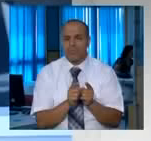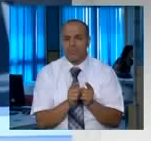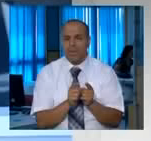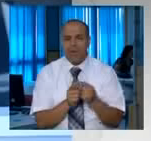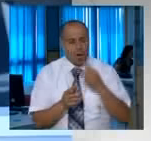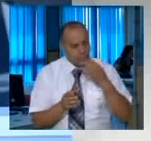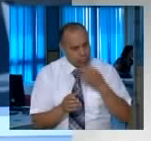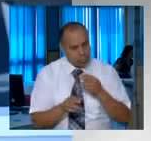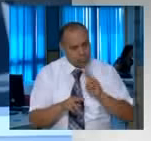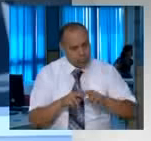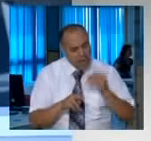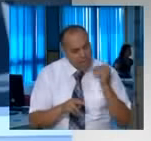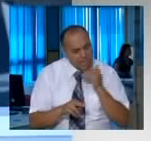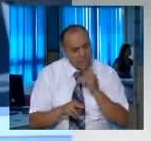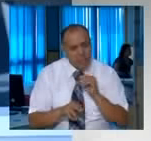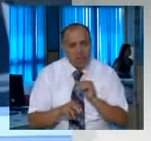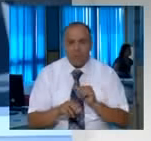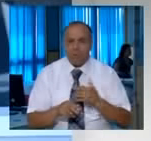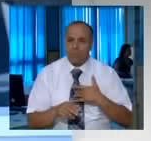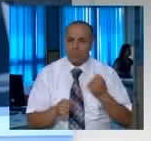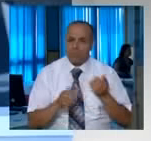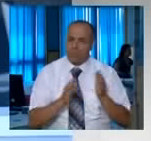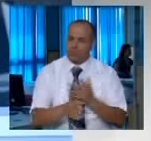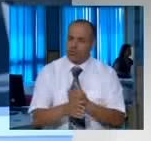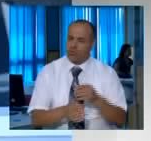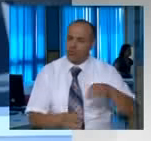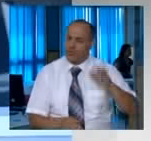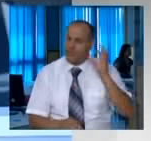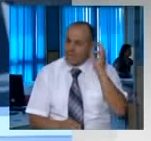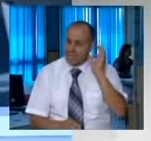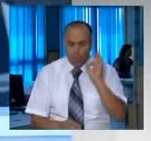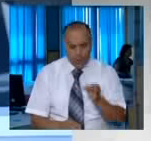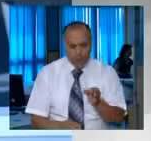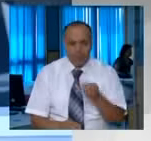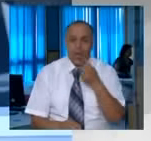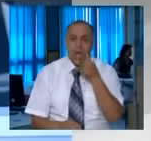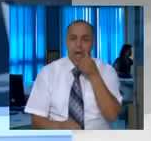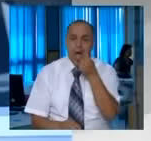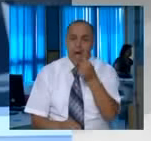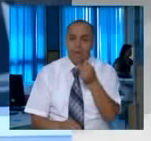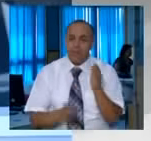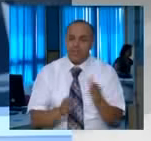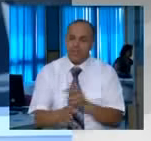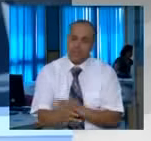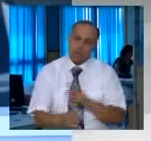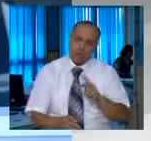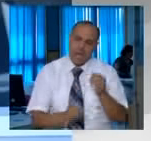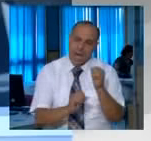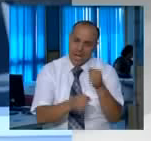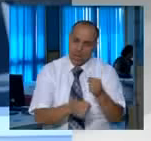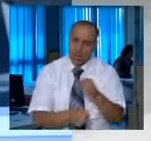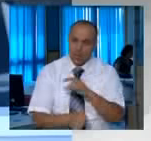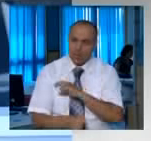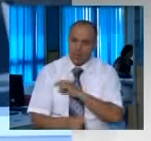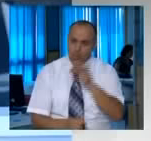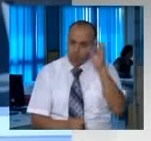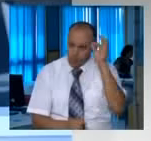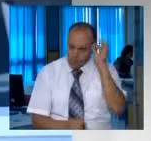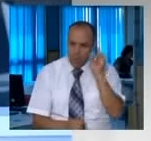والتعهد بعلاجهم بكل من المستشفى الجهوي بالقصرين ومستشفيات القيروان وسوسة